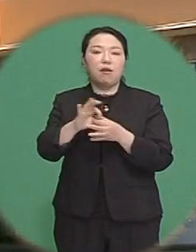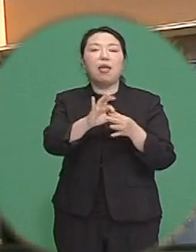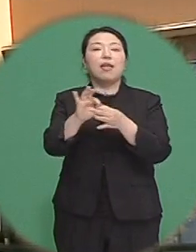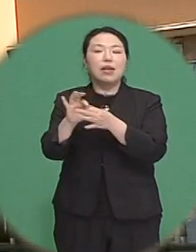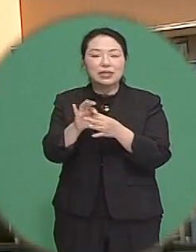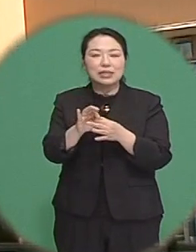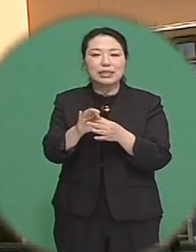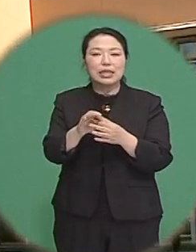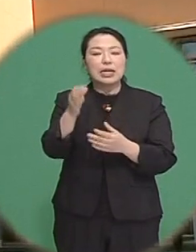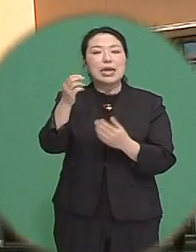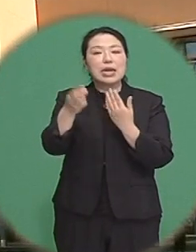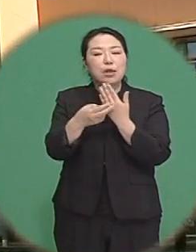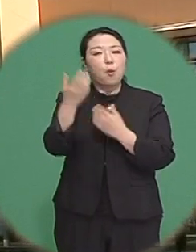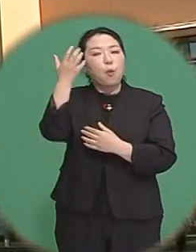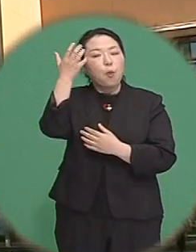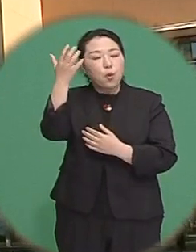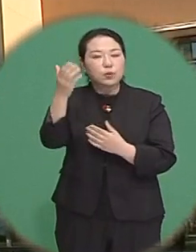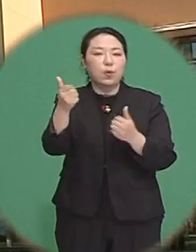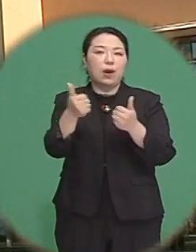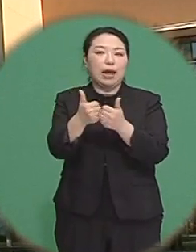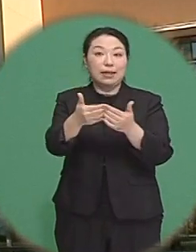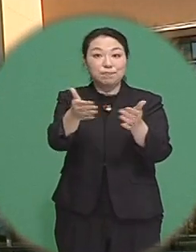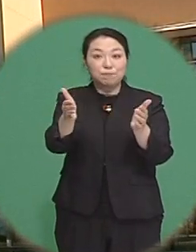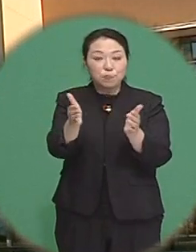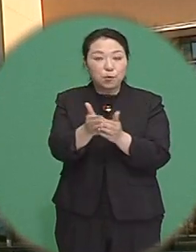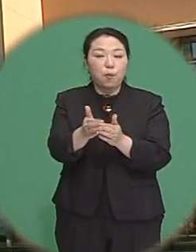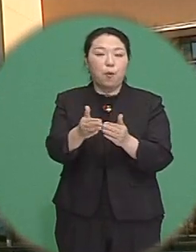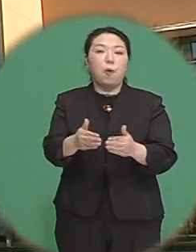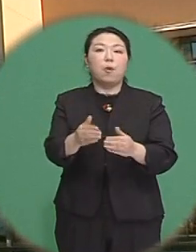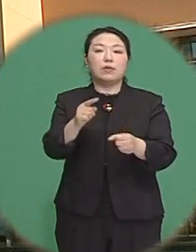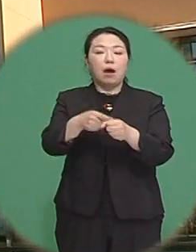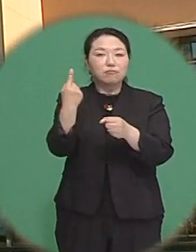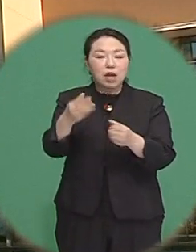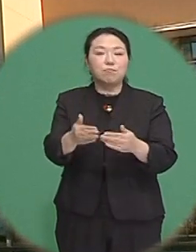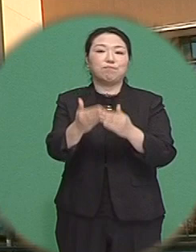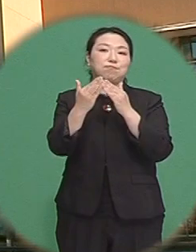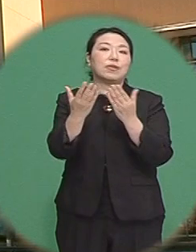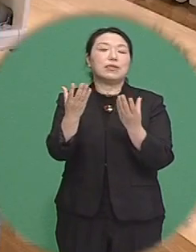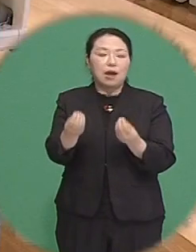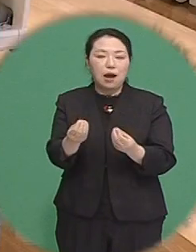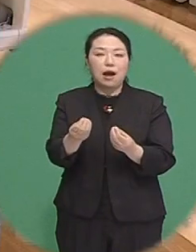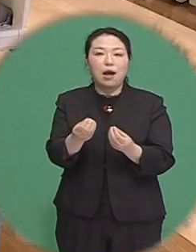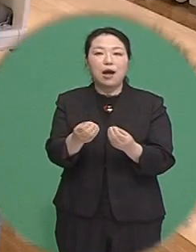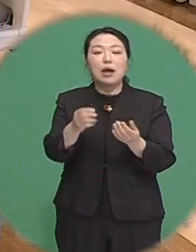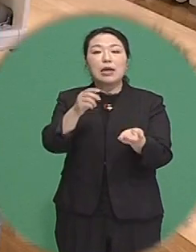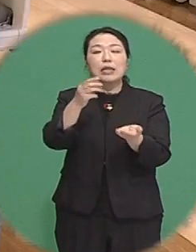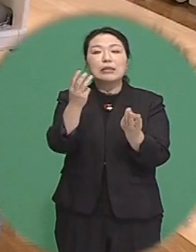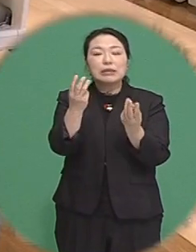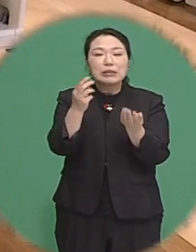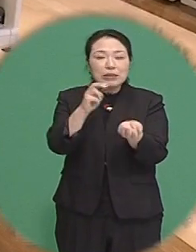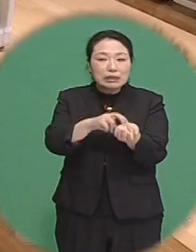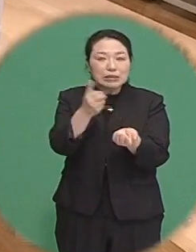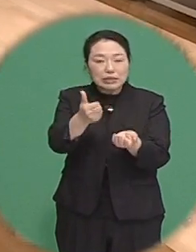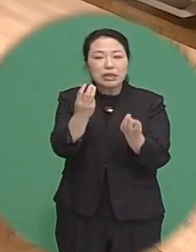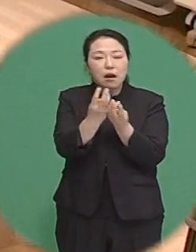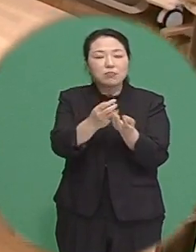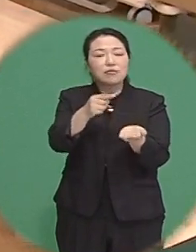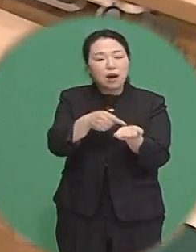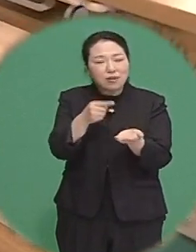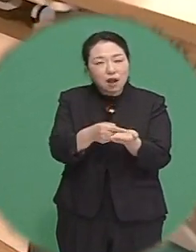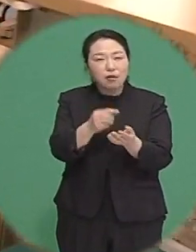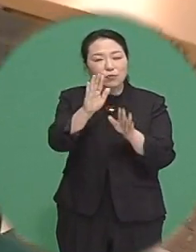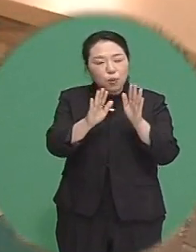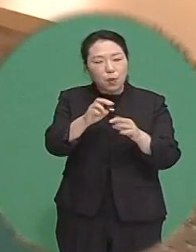た診療科ごとに不足している医師の数を明確にしその上で数値目標を立て計画的